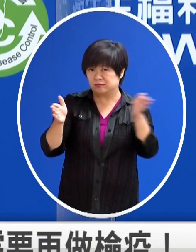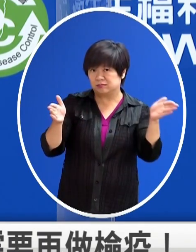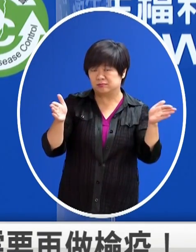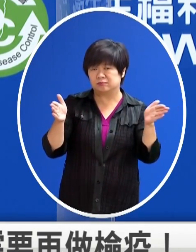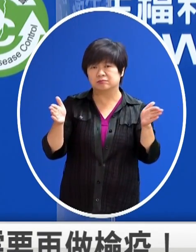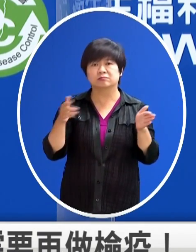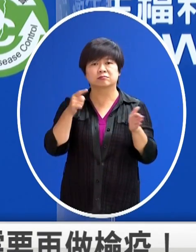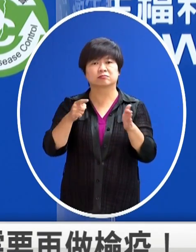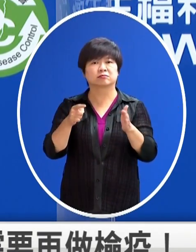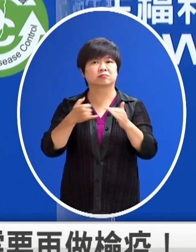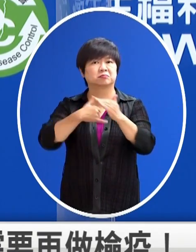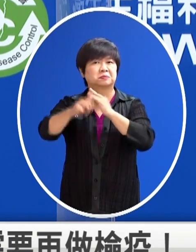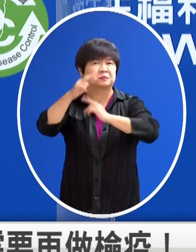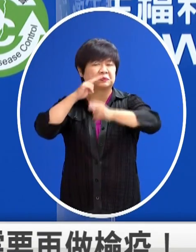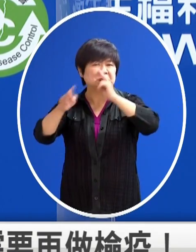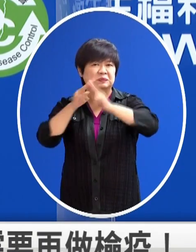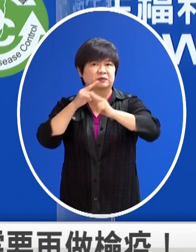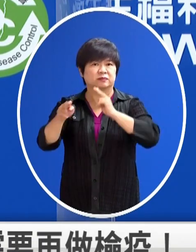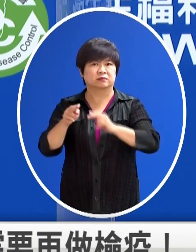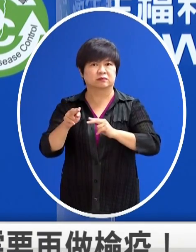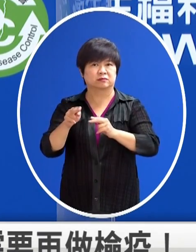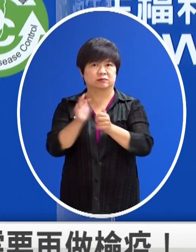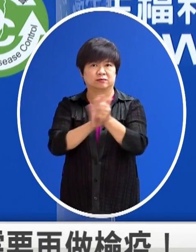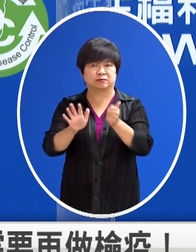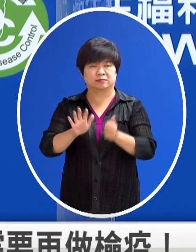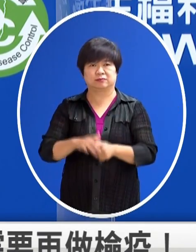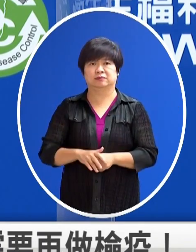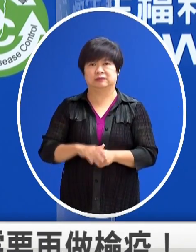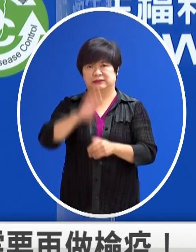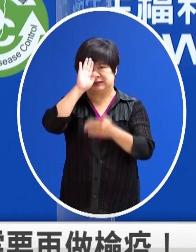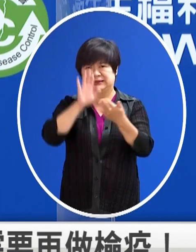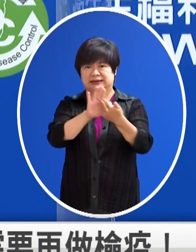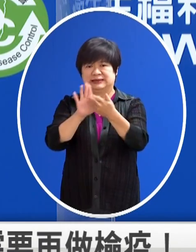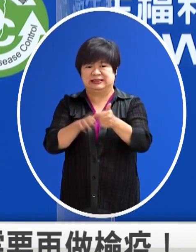要的外出就会形成相当的一个防疫的压力。